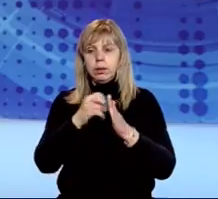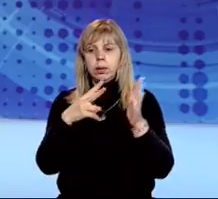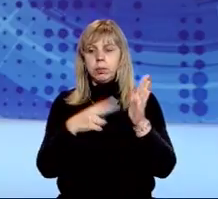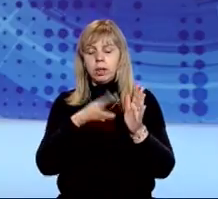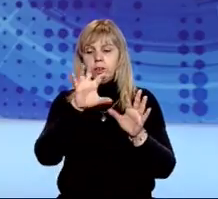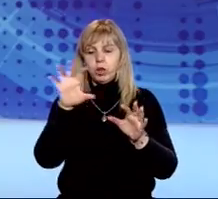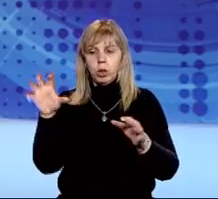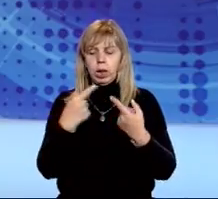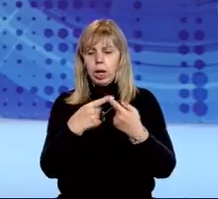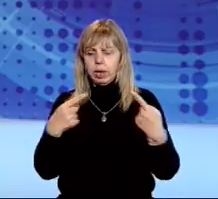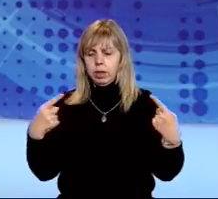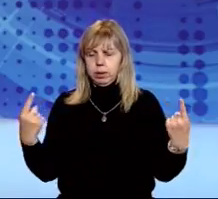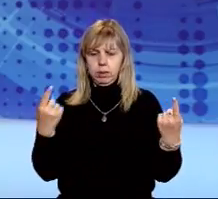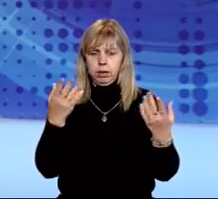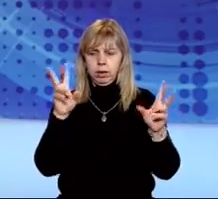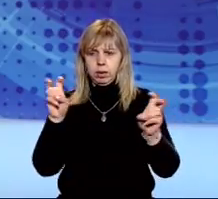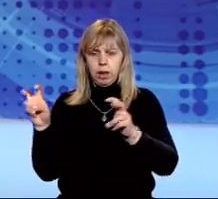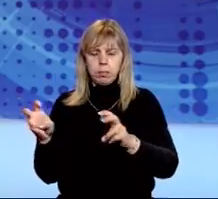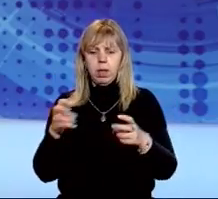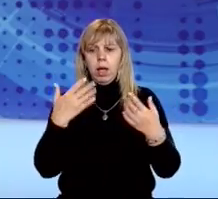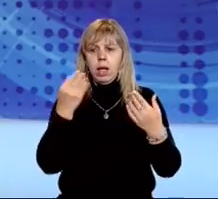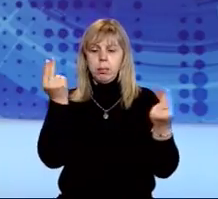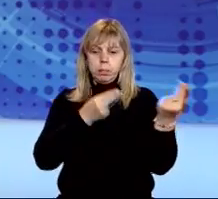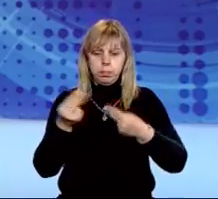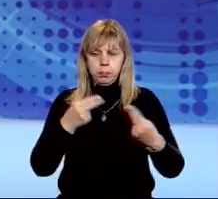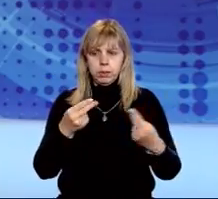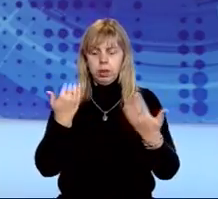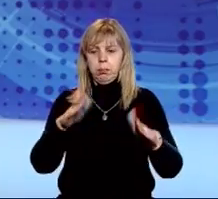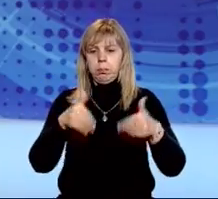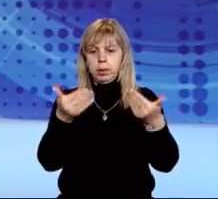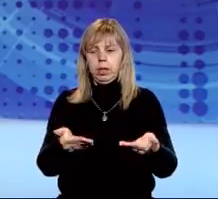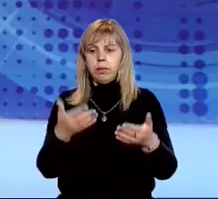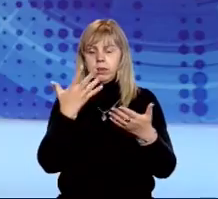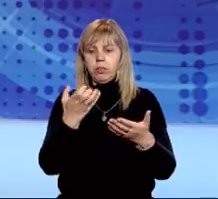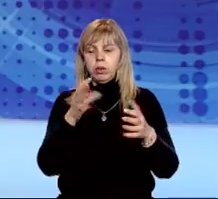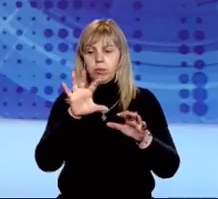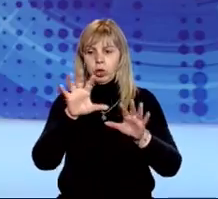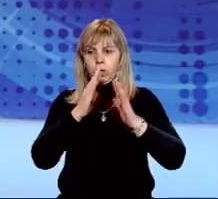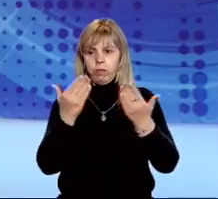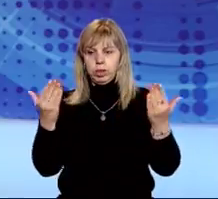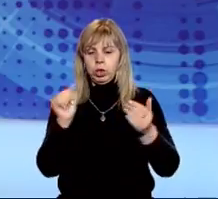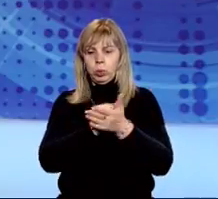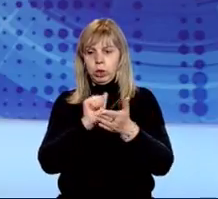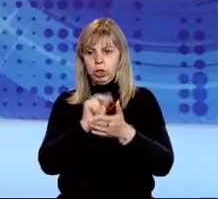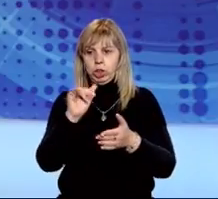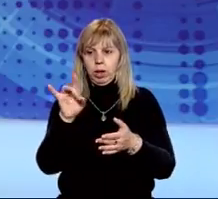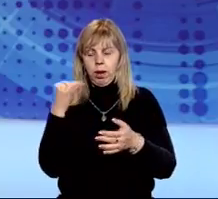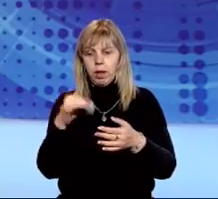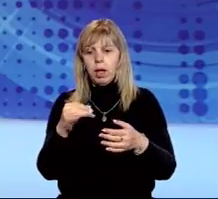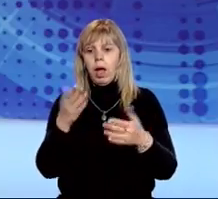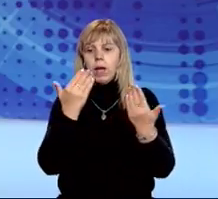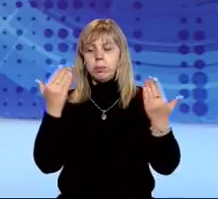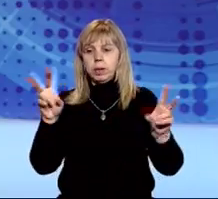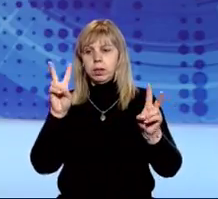17 фотографій різних жанрів, портрети, репортаж та пейзажі представив на своїй фотовиставці журналіст Костянтин Черкай.